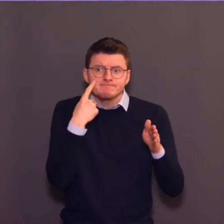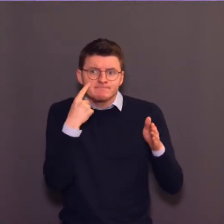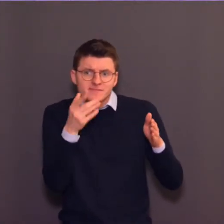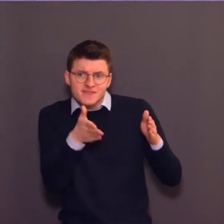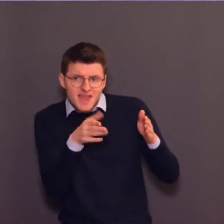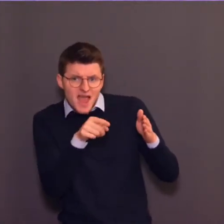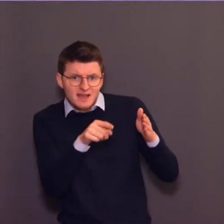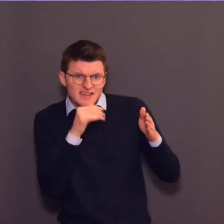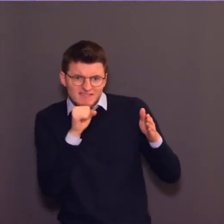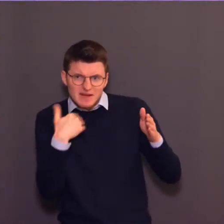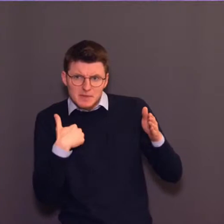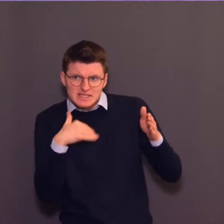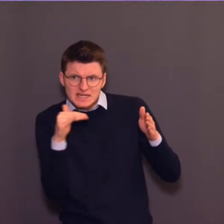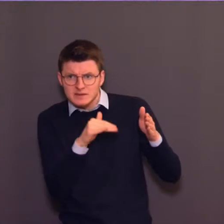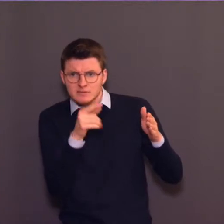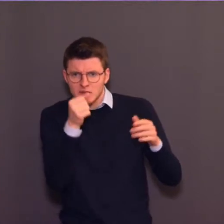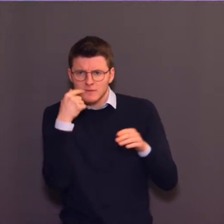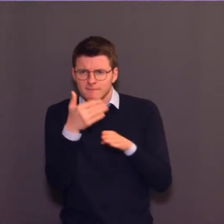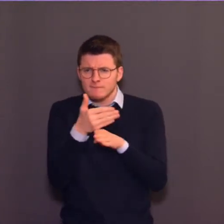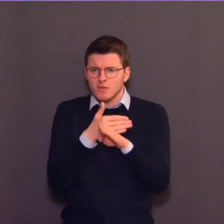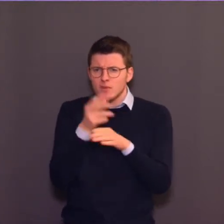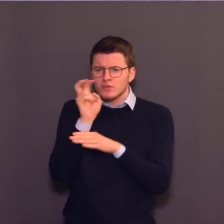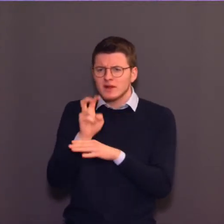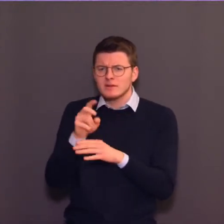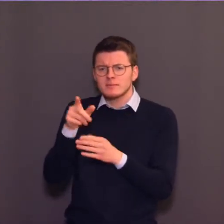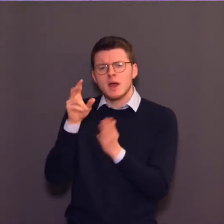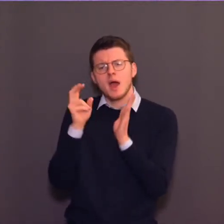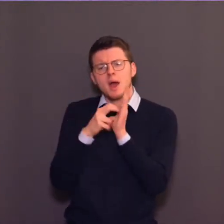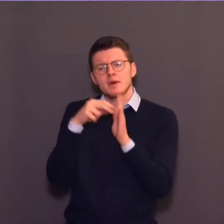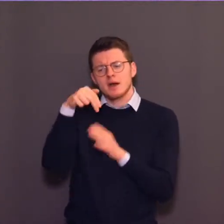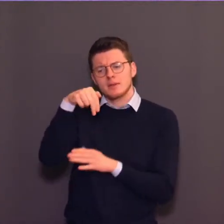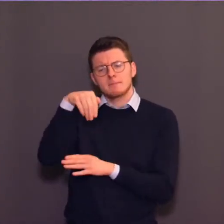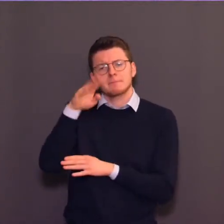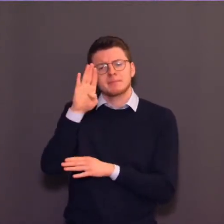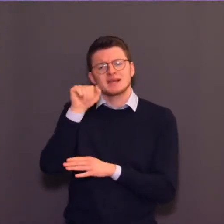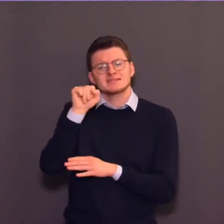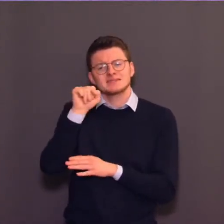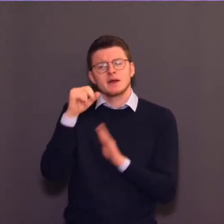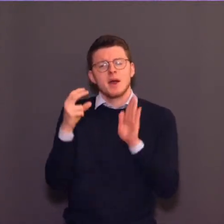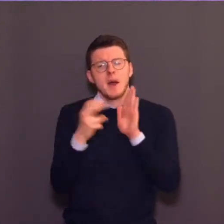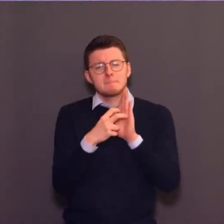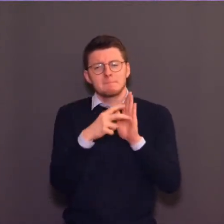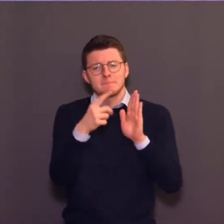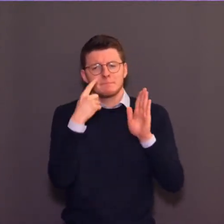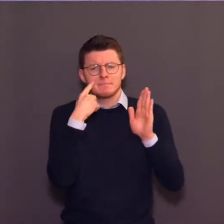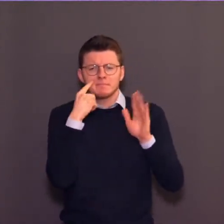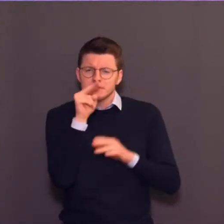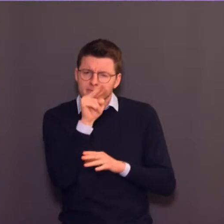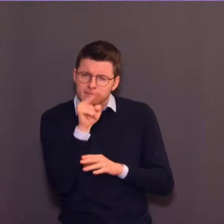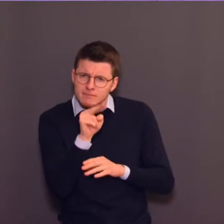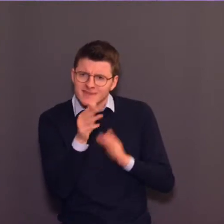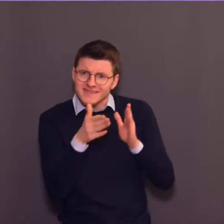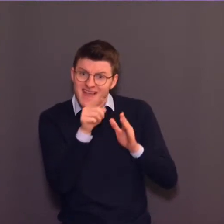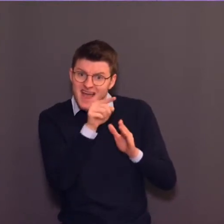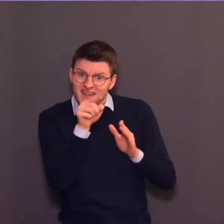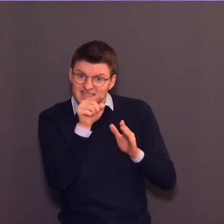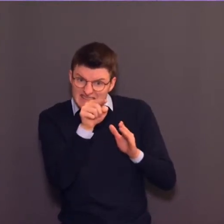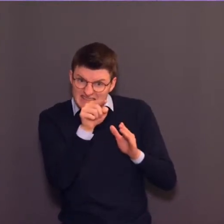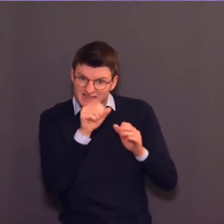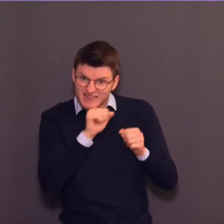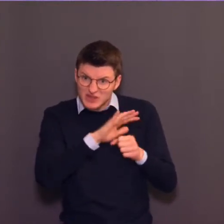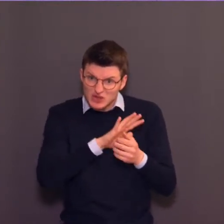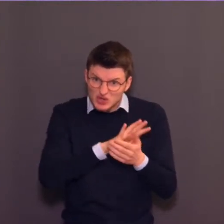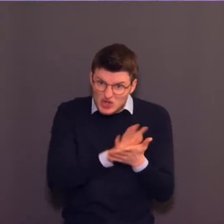de mobiele app van de NMBS, waarop je via de routeplanner kan zien hoe druk het is op de trein. Kleurt de